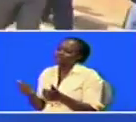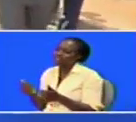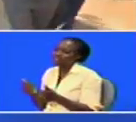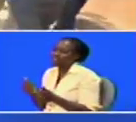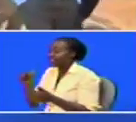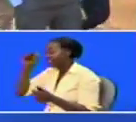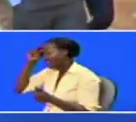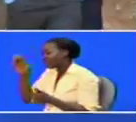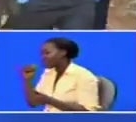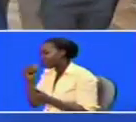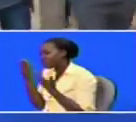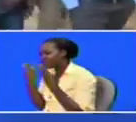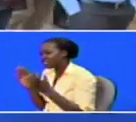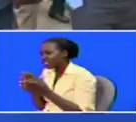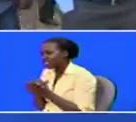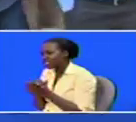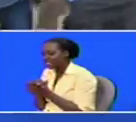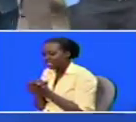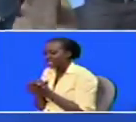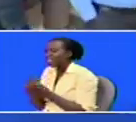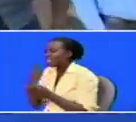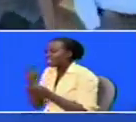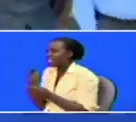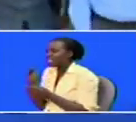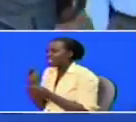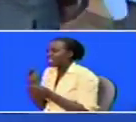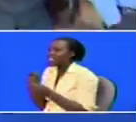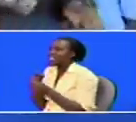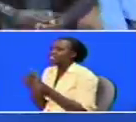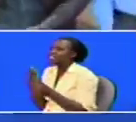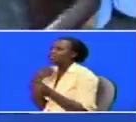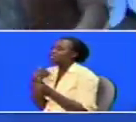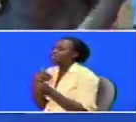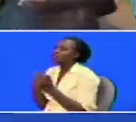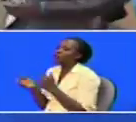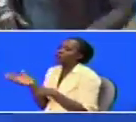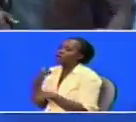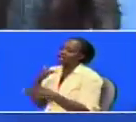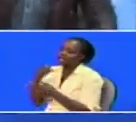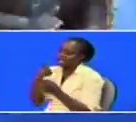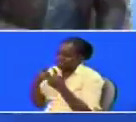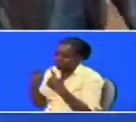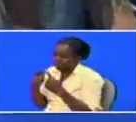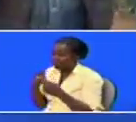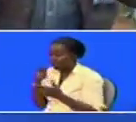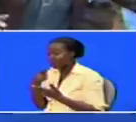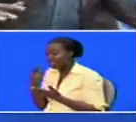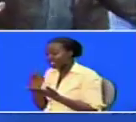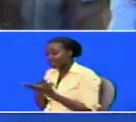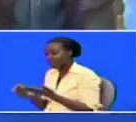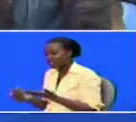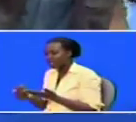Gavana ameongea, amesema pia wanataka turudi tukaongee. Na kuna kitu nitasema hapa.